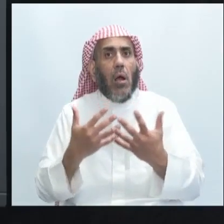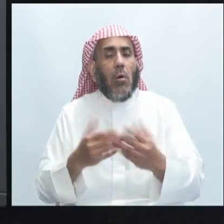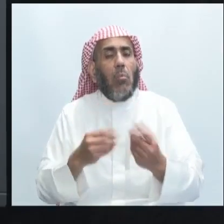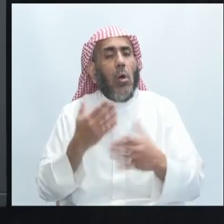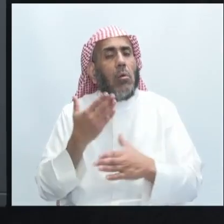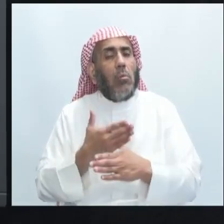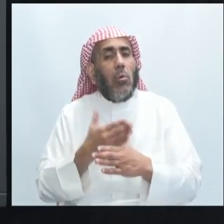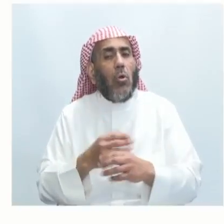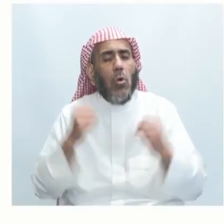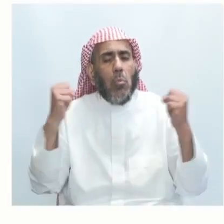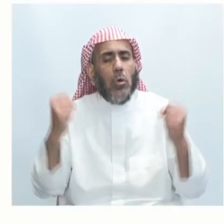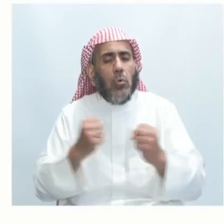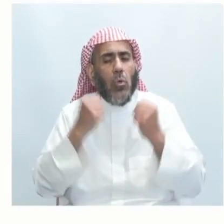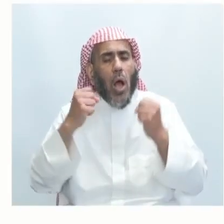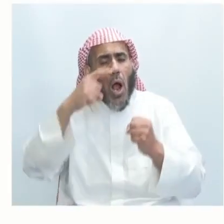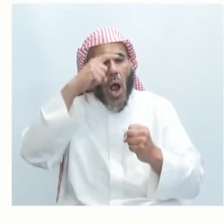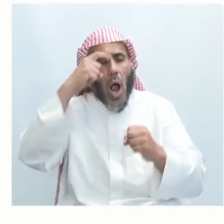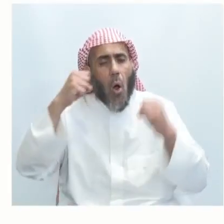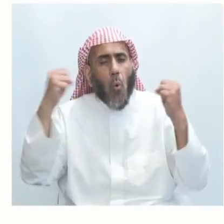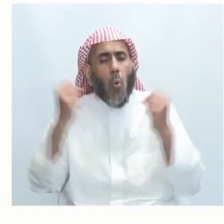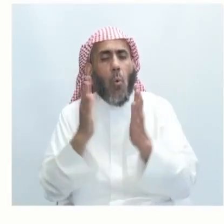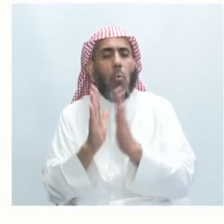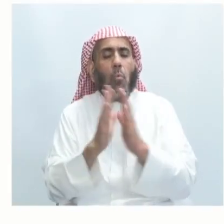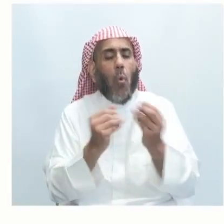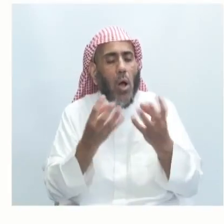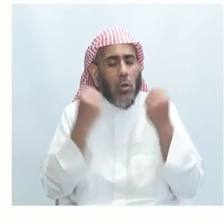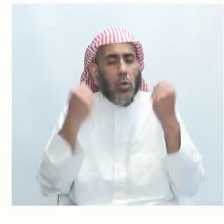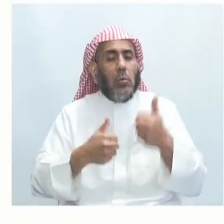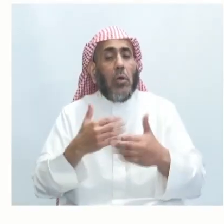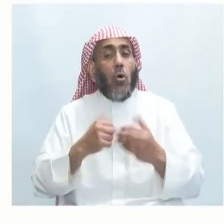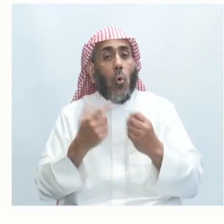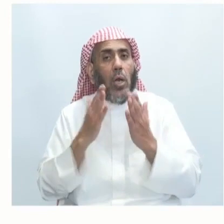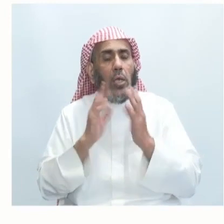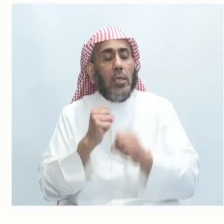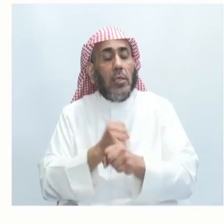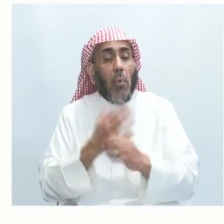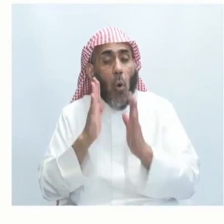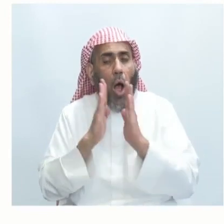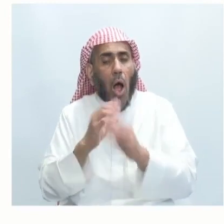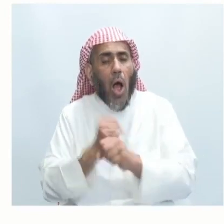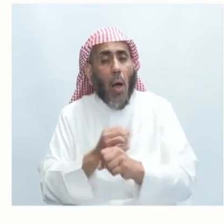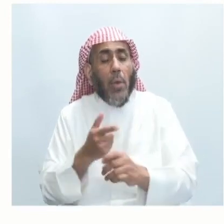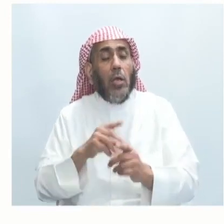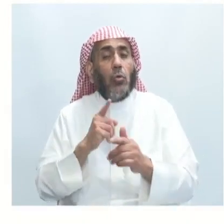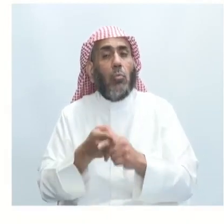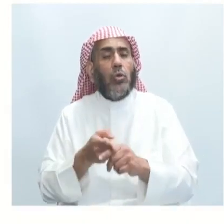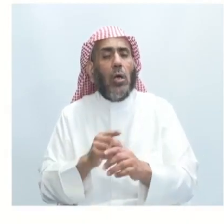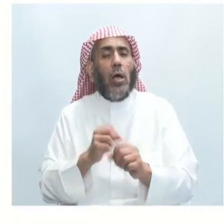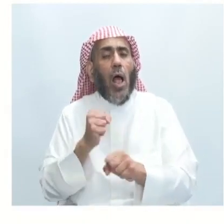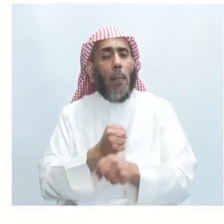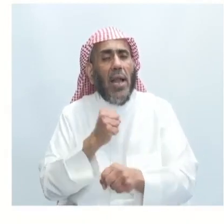لما تذاكرون من مواد اذا الانتباه هو عمليه يتم بموجبها